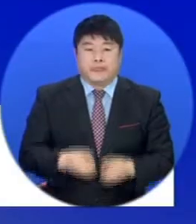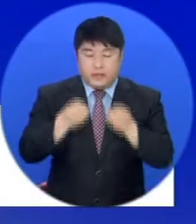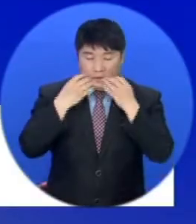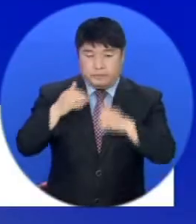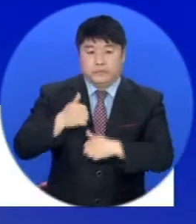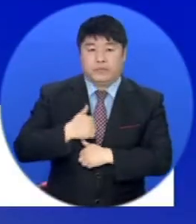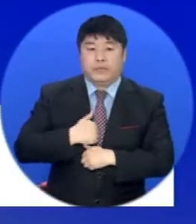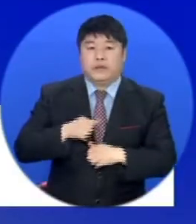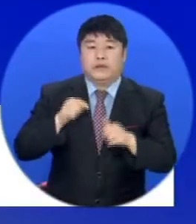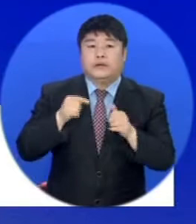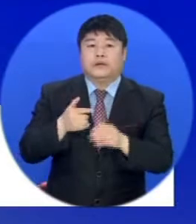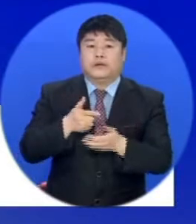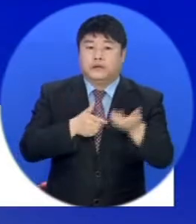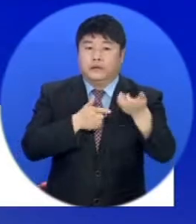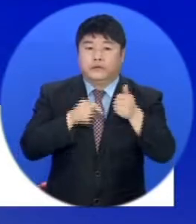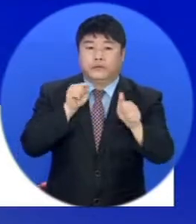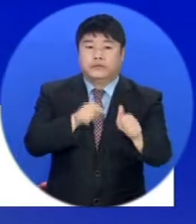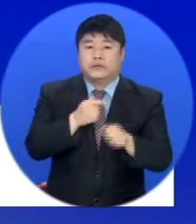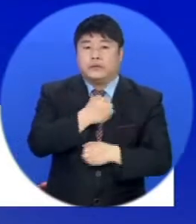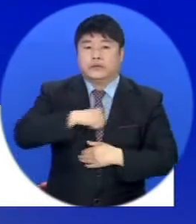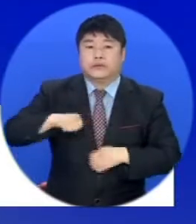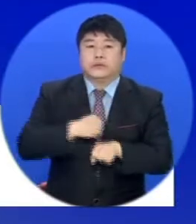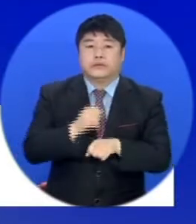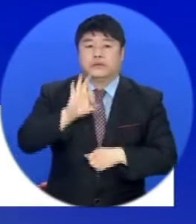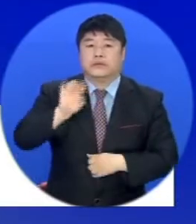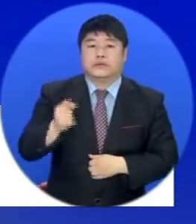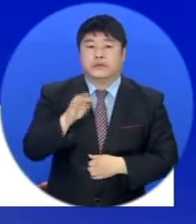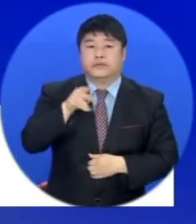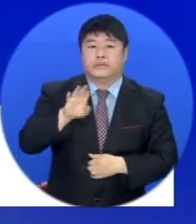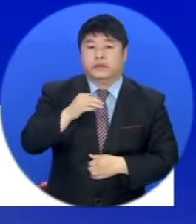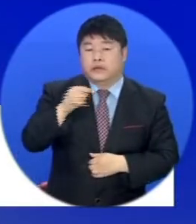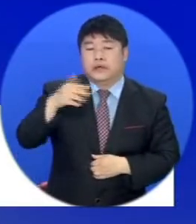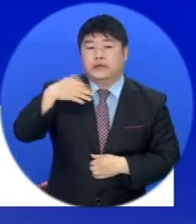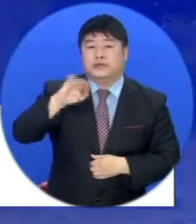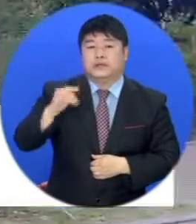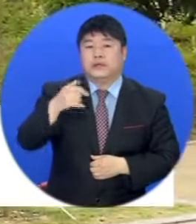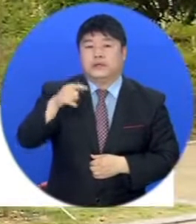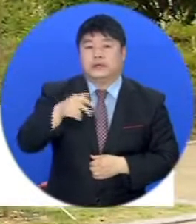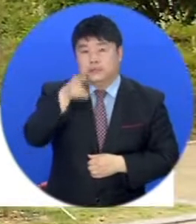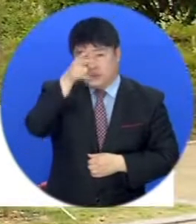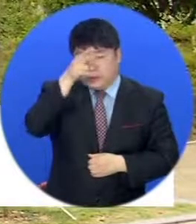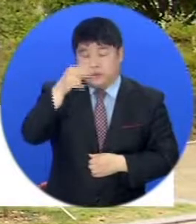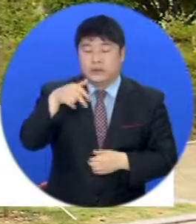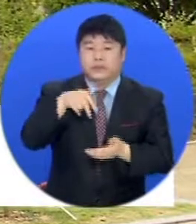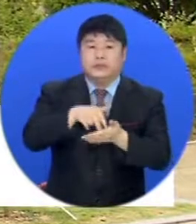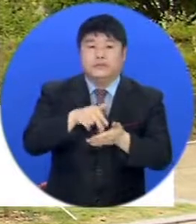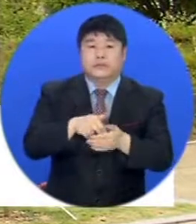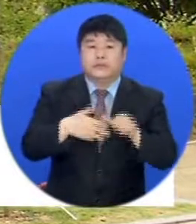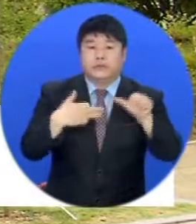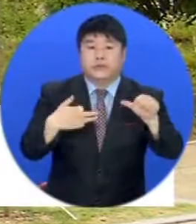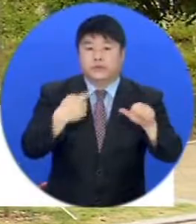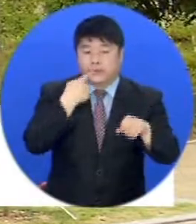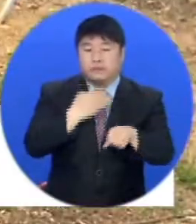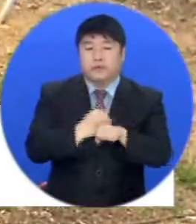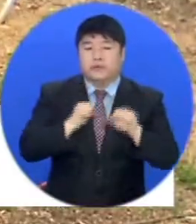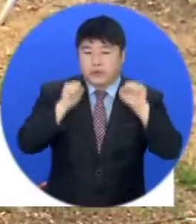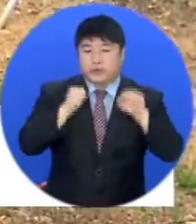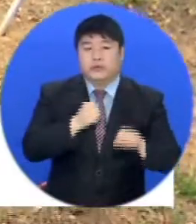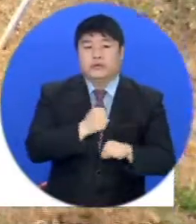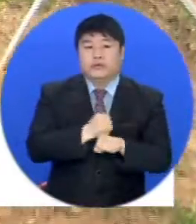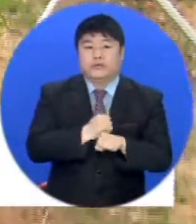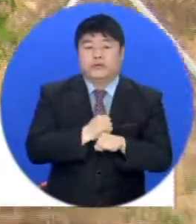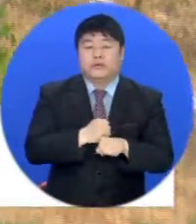신군부의 발포 명령을 거부한 안병아 치안감을 중심으로 경찰의 시각에서 5.18 민주화 운동을 조명한